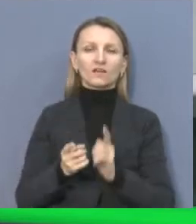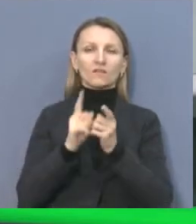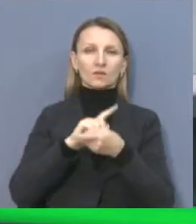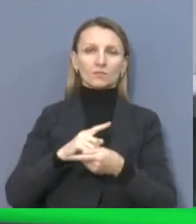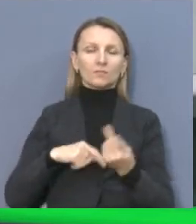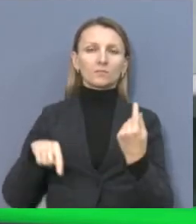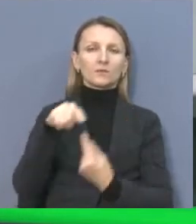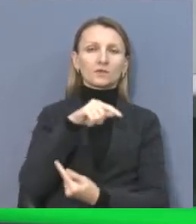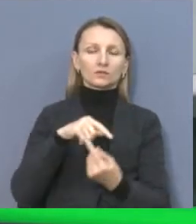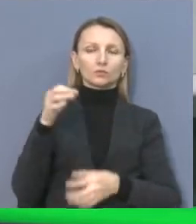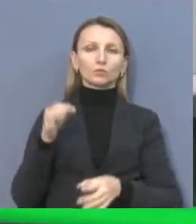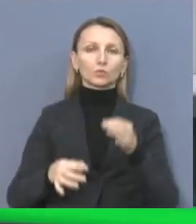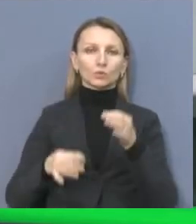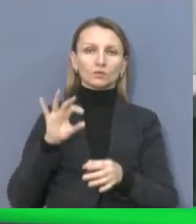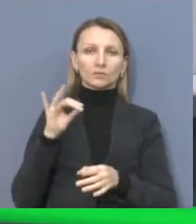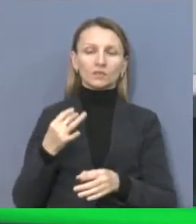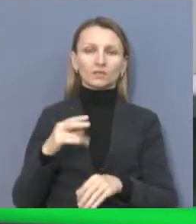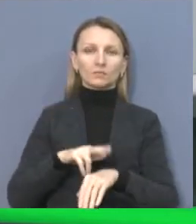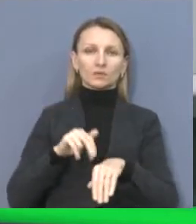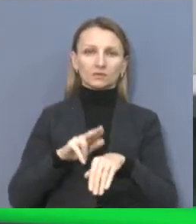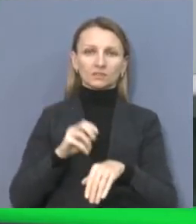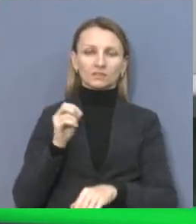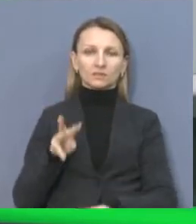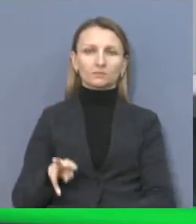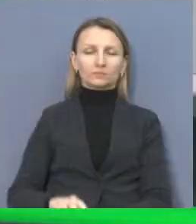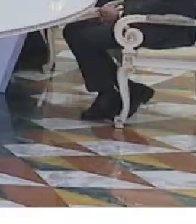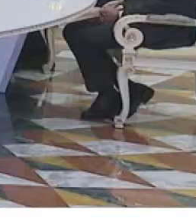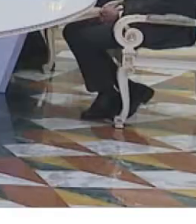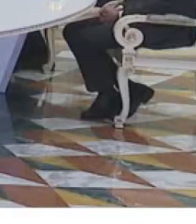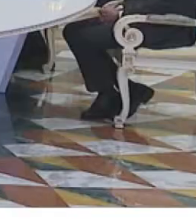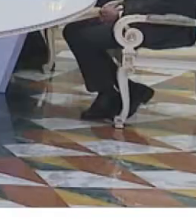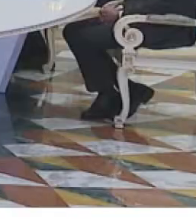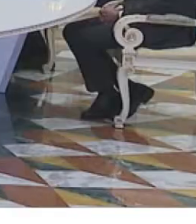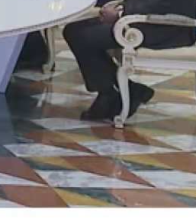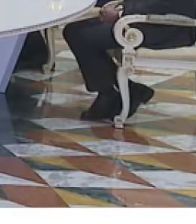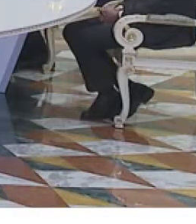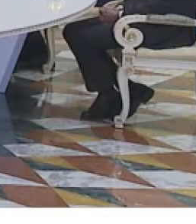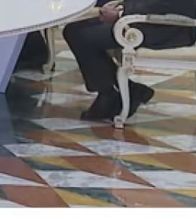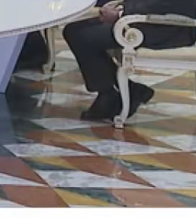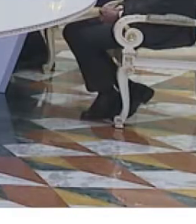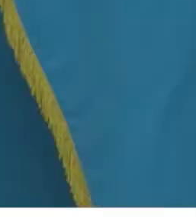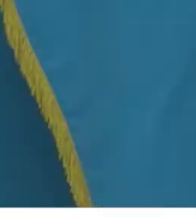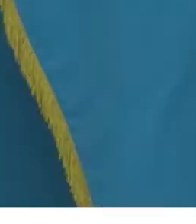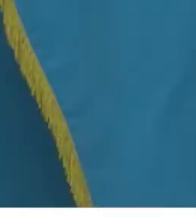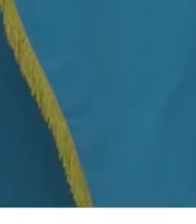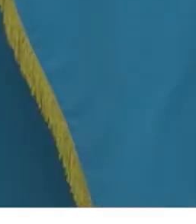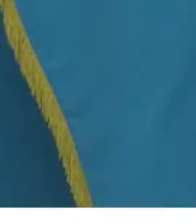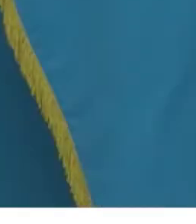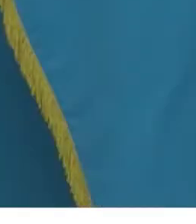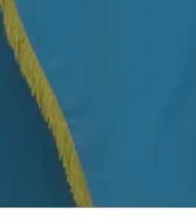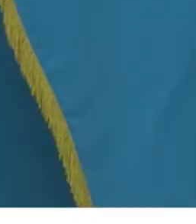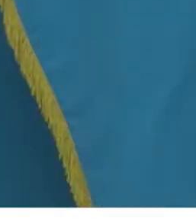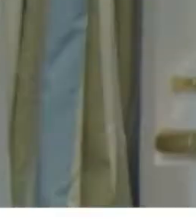предпринимательской судебной и правоохранительной систем это новая система государственного планирования